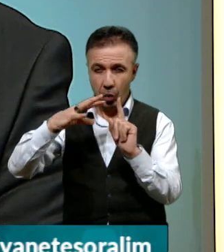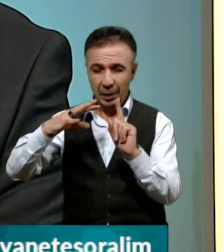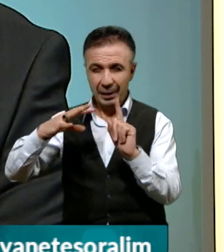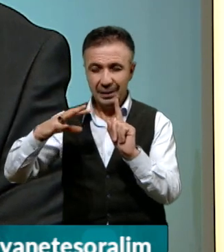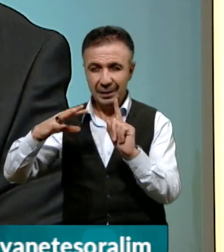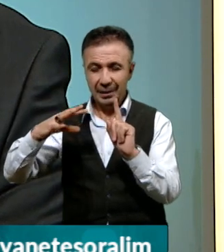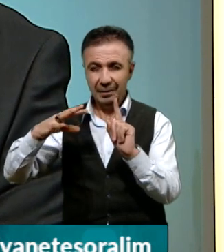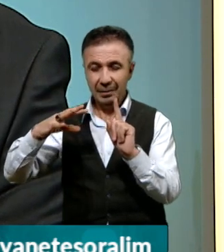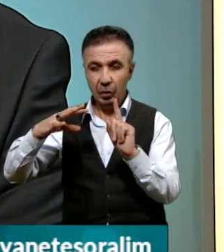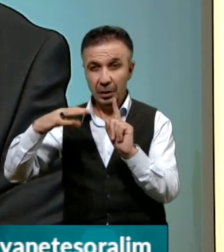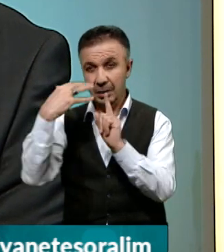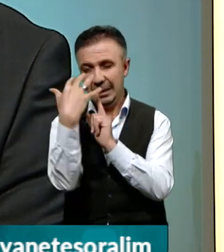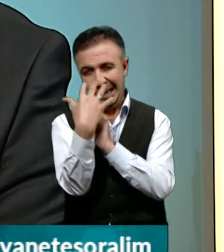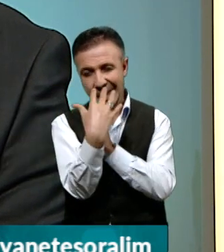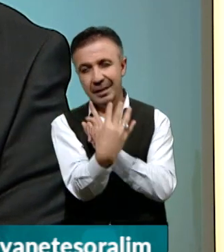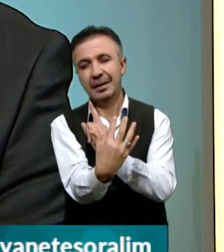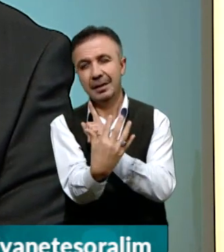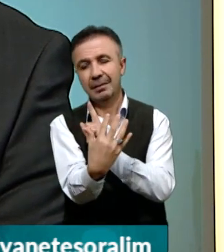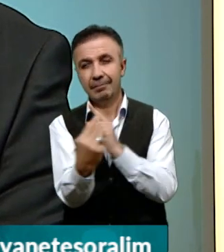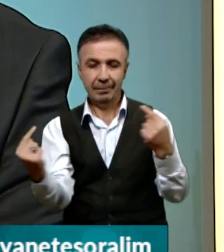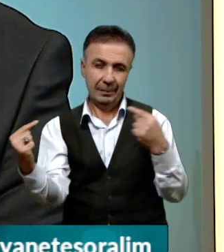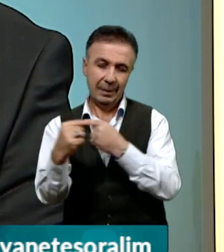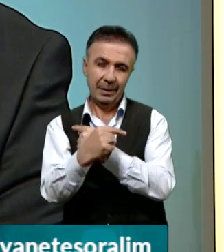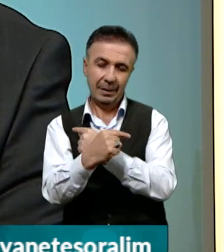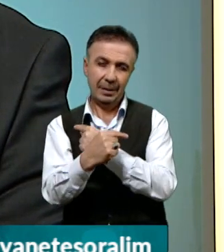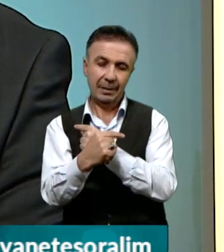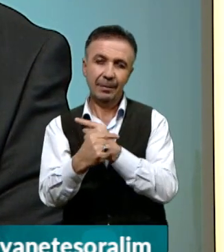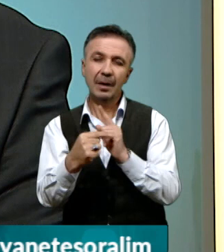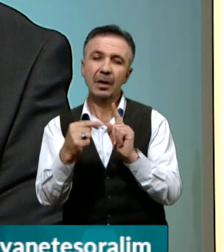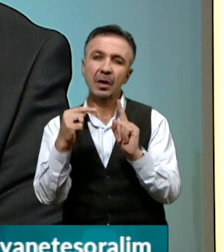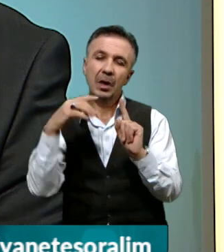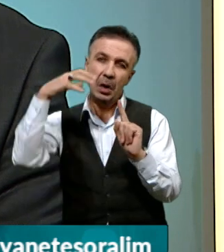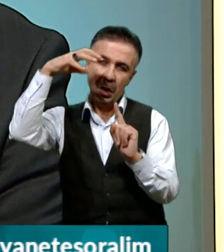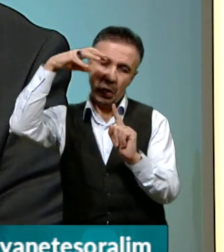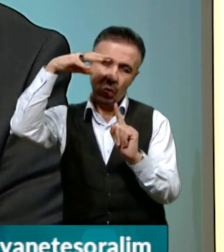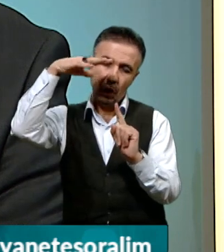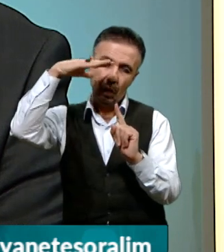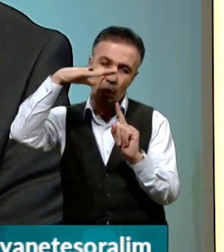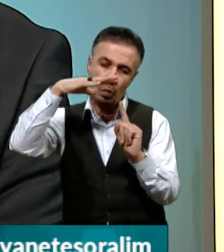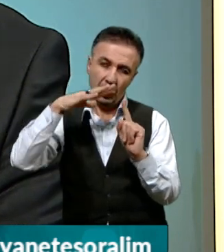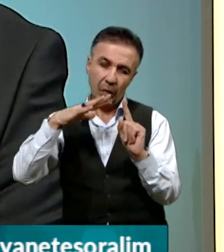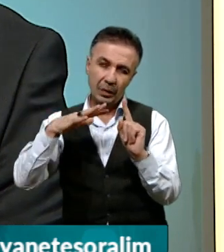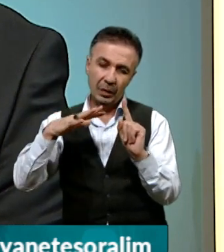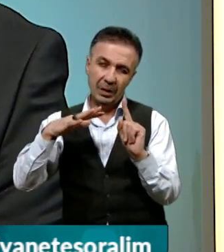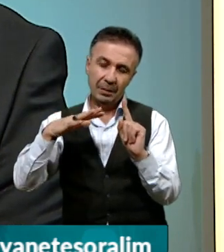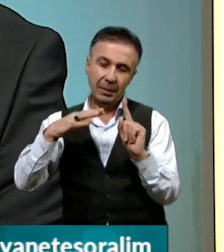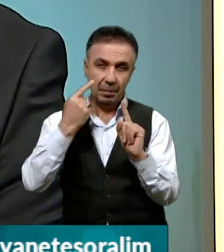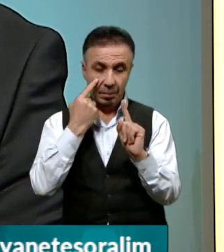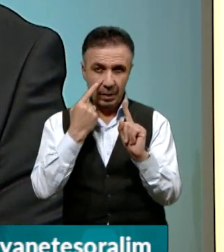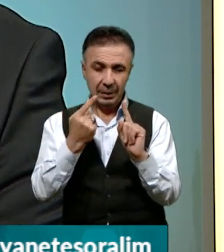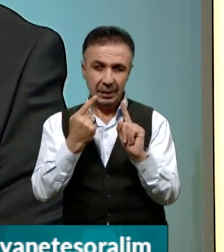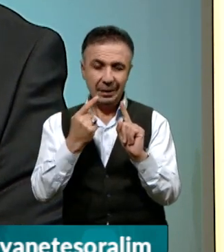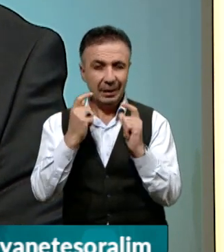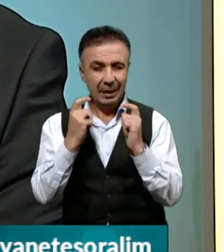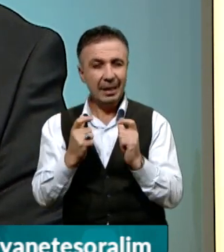tersi istikametine düşüyor ya. Mesela gölge ne tarafa düşüyor? Peki o cismin baktığı